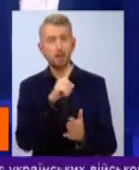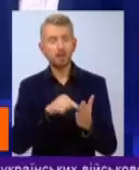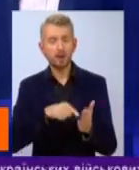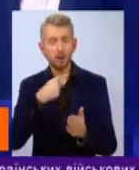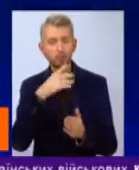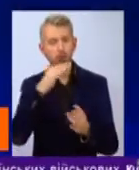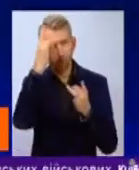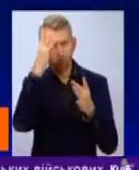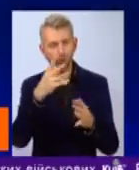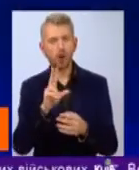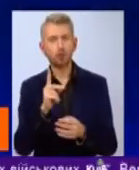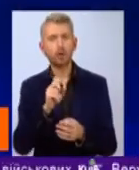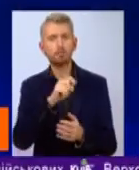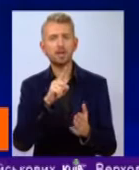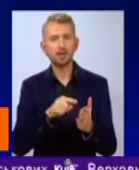друге питання – це питання